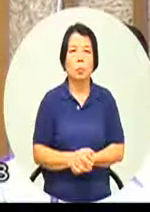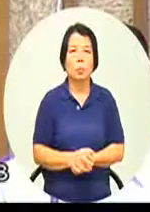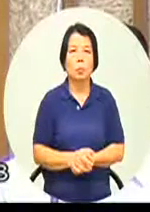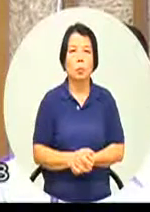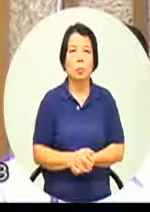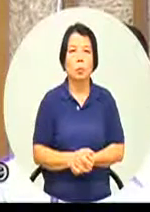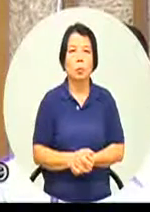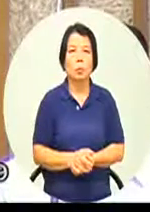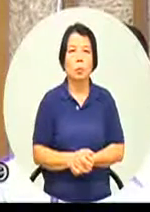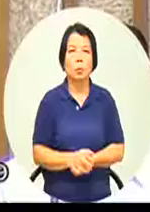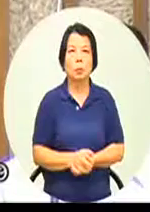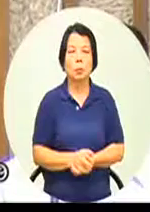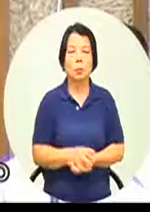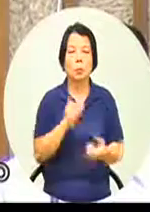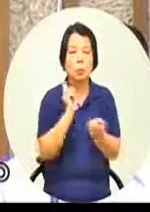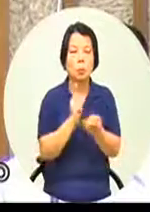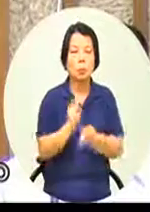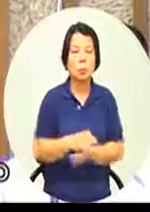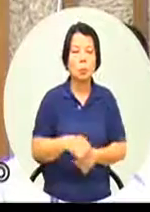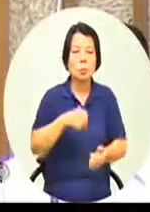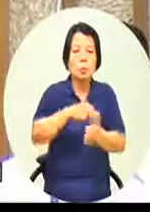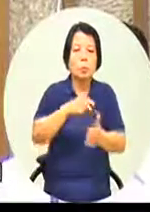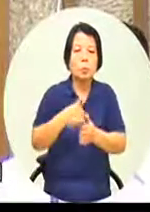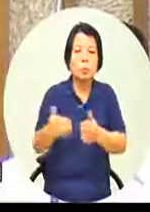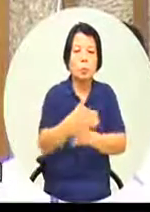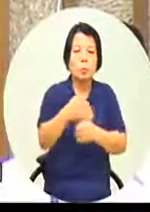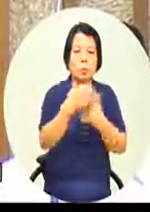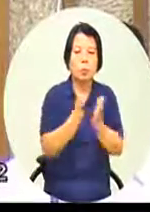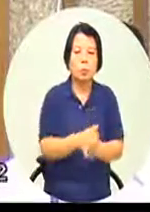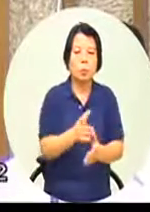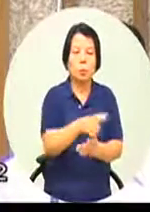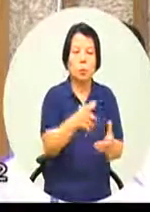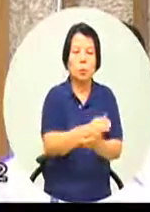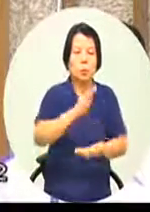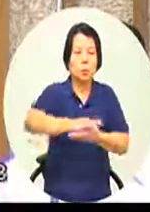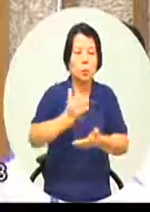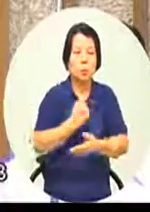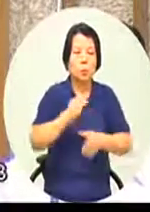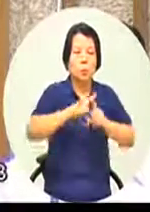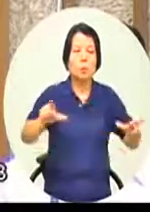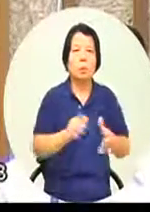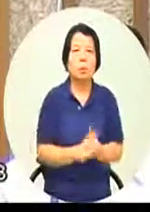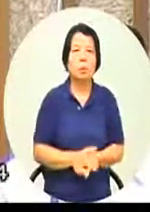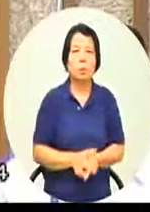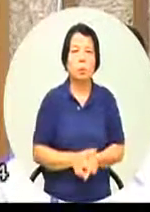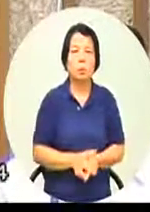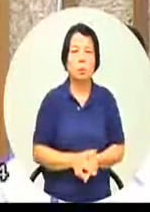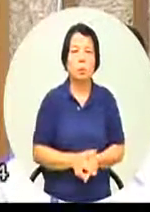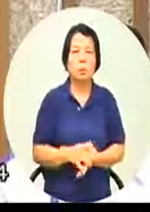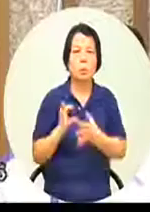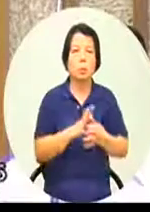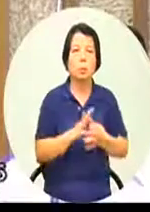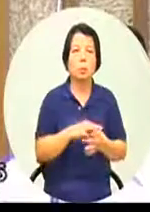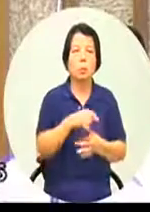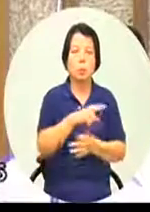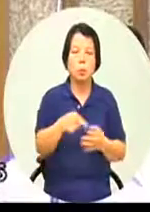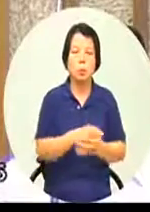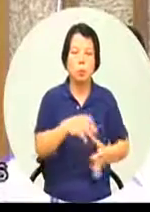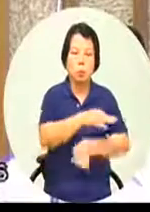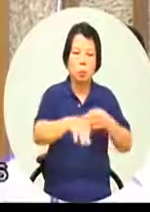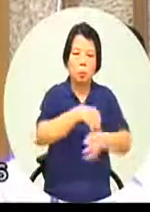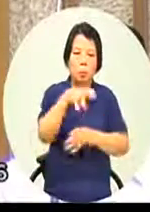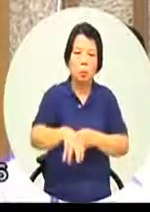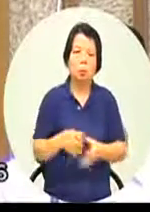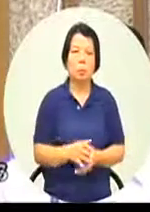的一个时间，我想对养殖户来讲也是蛮大的一个负担，然后包含油钱啊或者怎么之类。所以说当然经济部其实